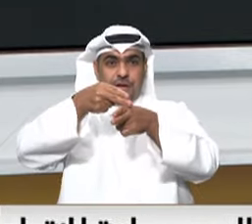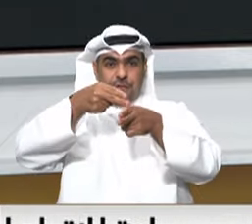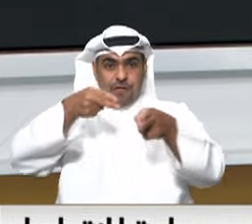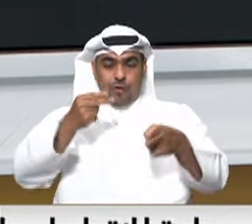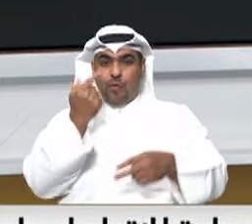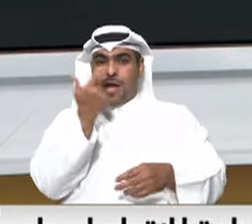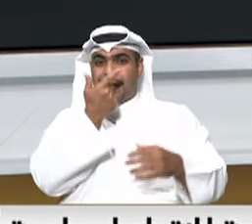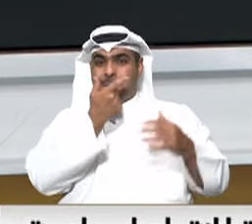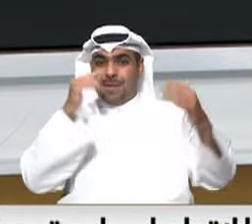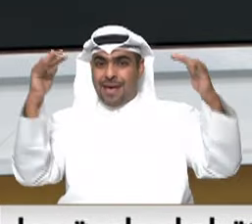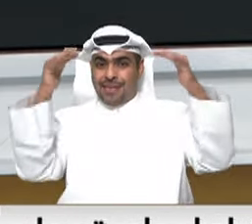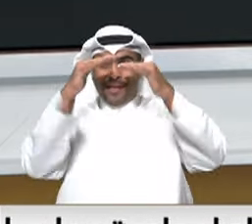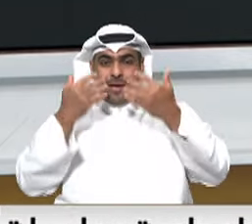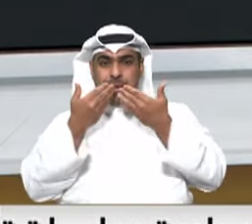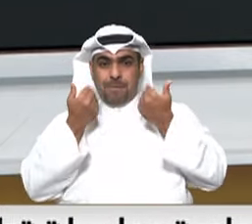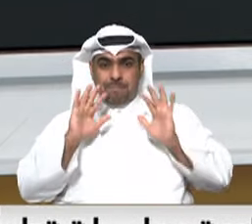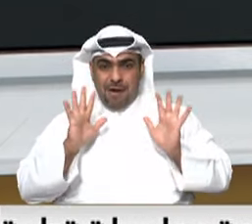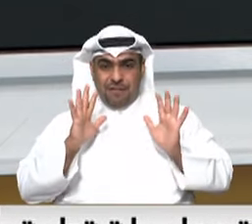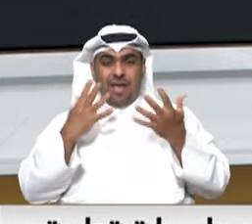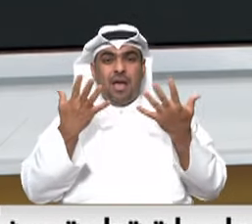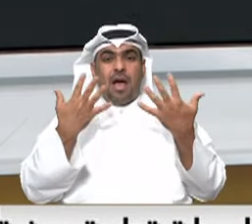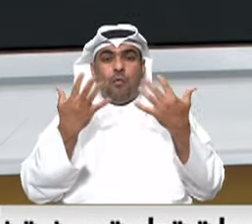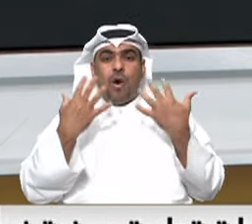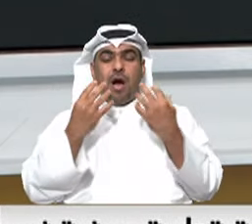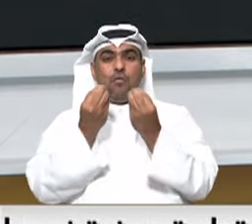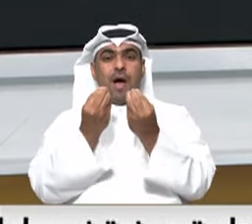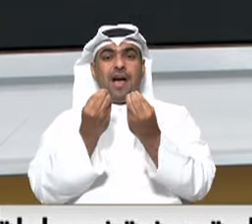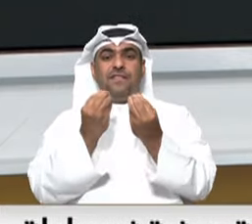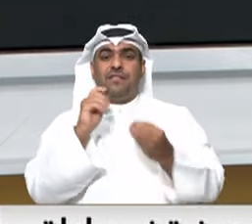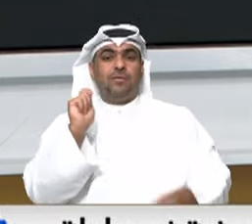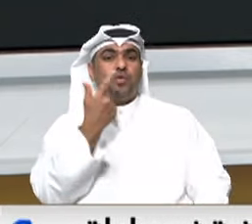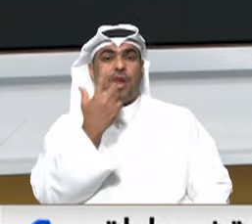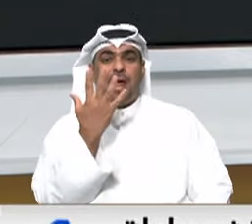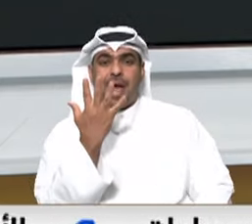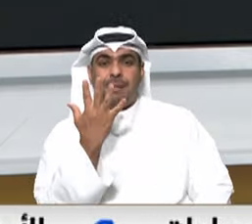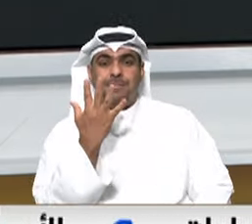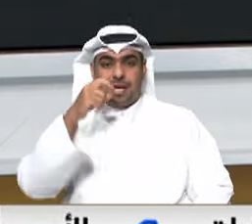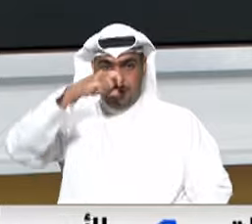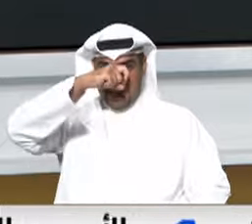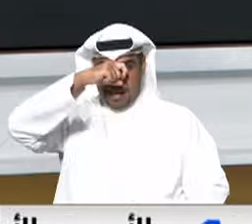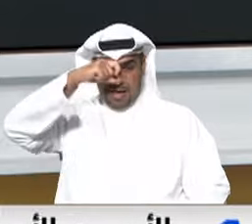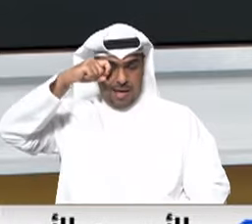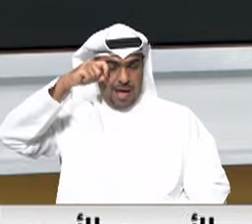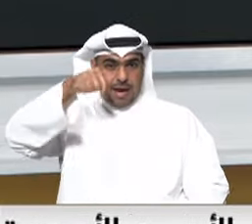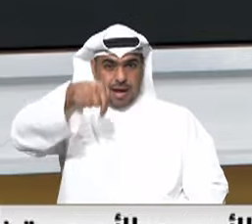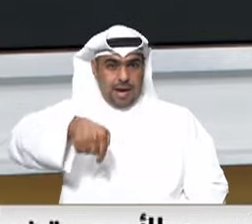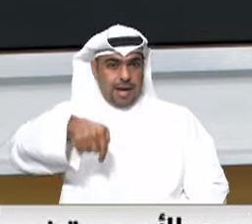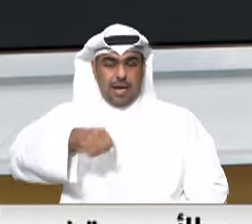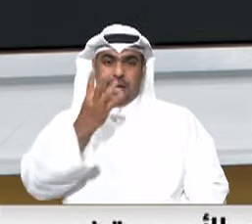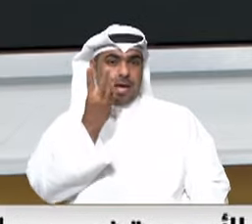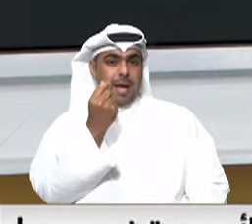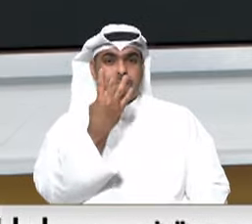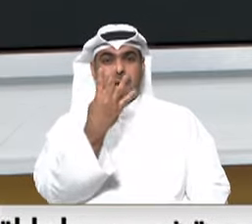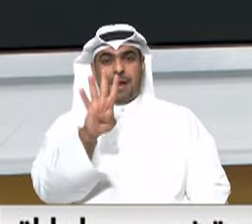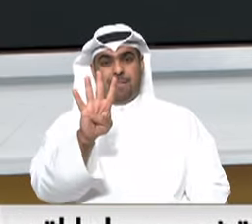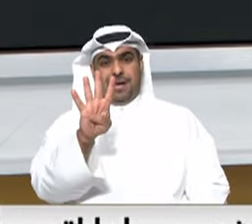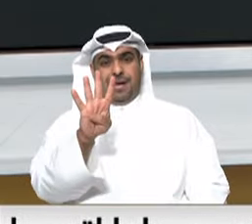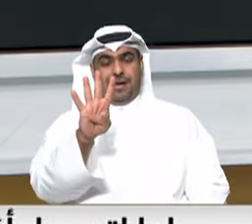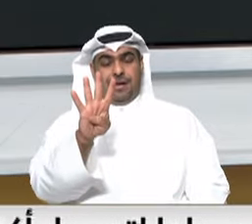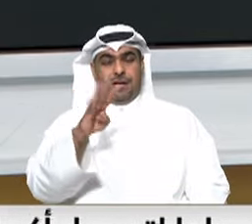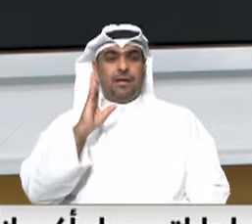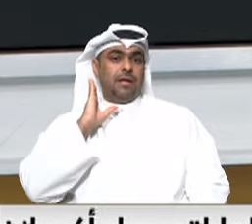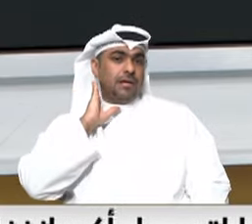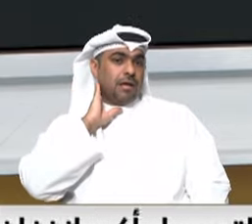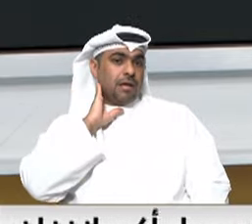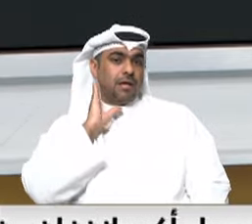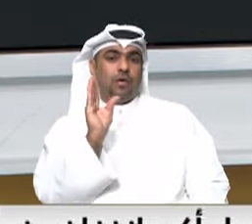خفيفة شمالية سرعتها 5 كيلومتر في الساعة. درجة الحرارة الحالية 40 درجة مئوية، والرطوبة النسبية